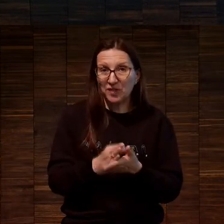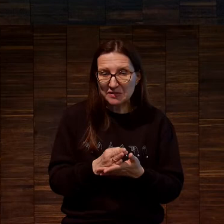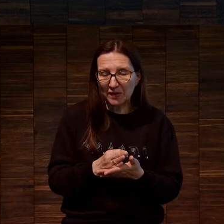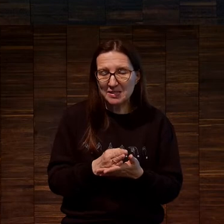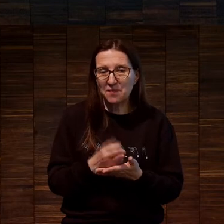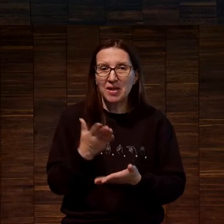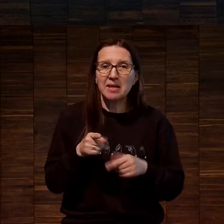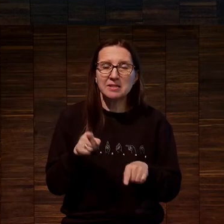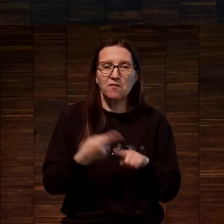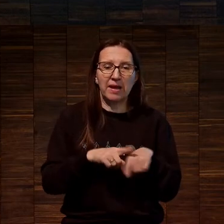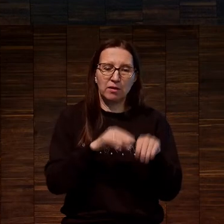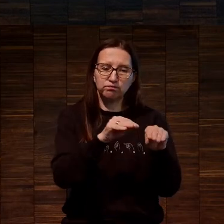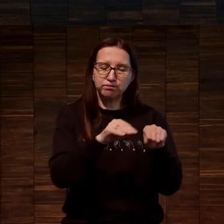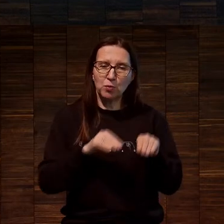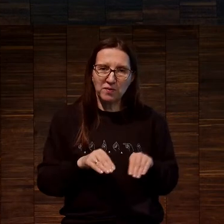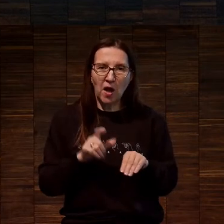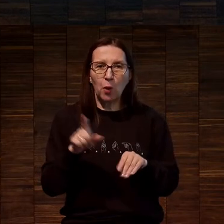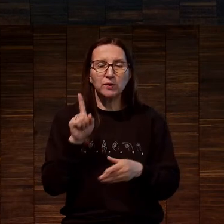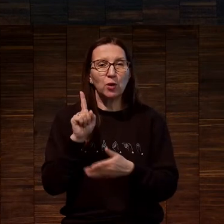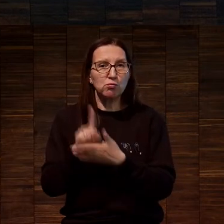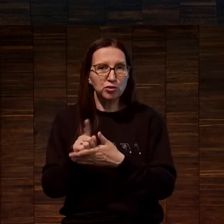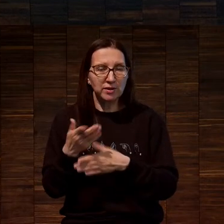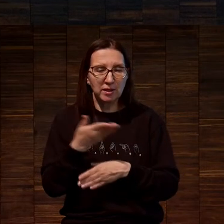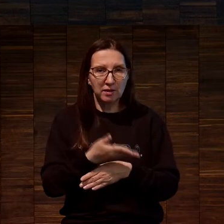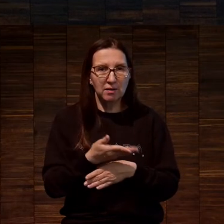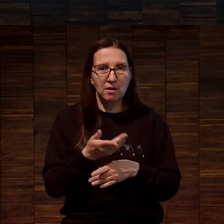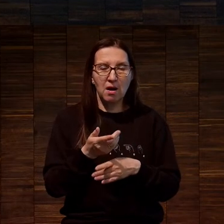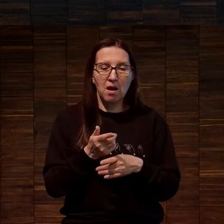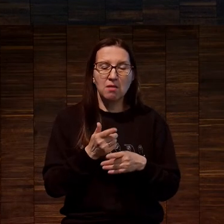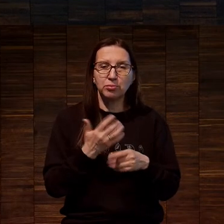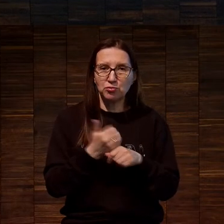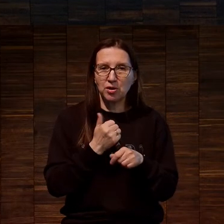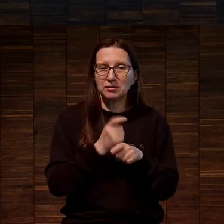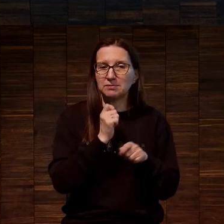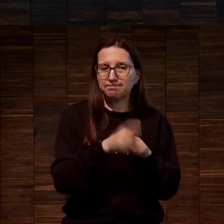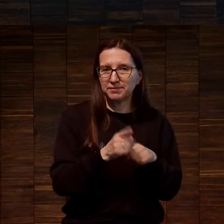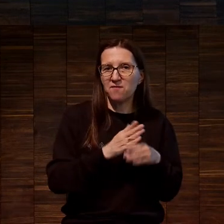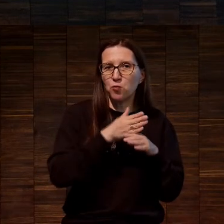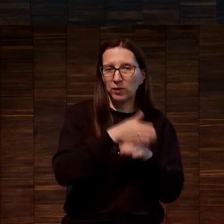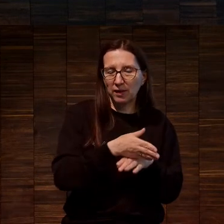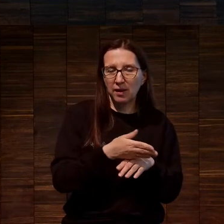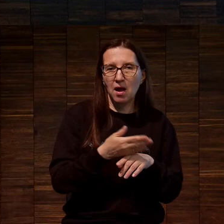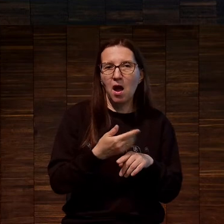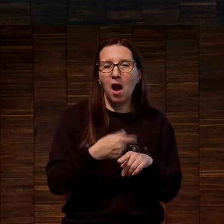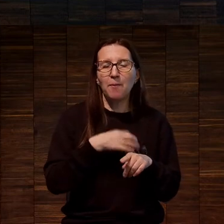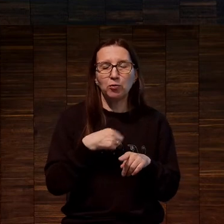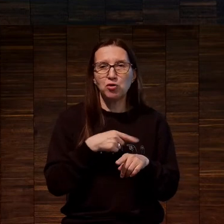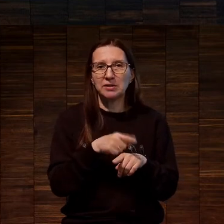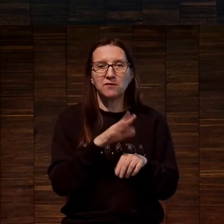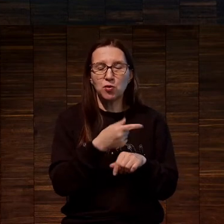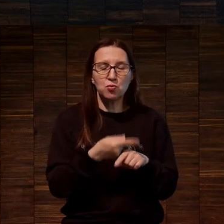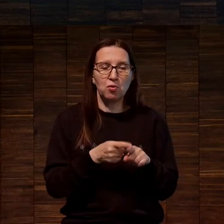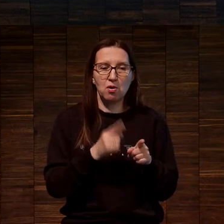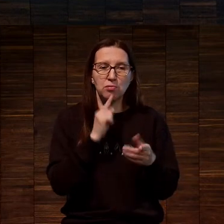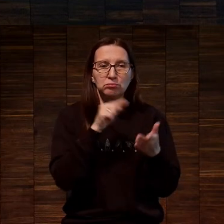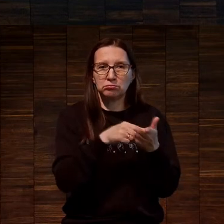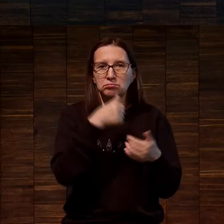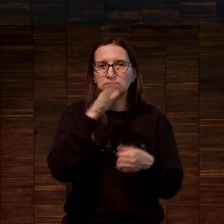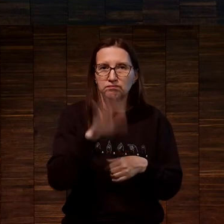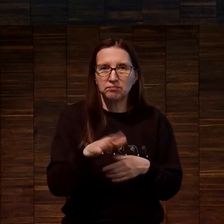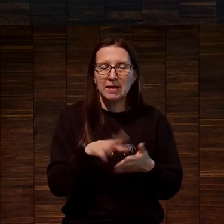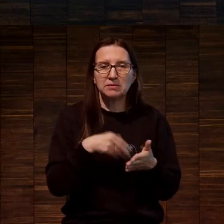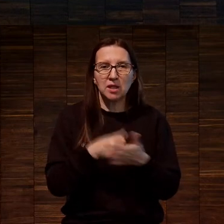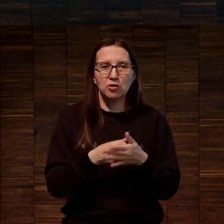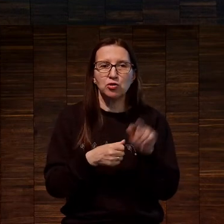есть если вы это прописываете, что люди должны за это войти, то у вас появляется ответственность, что когда они куда-то не войдут, у вас какой-то должен быть общий, не знаю,